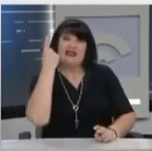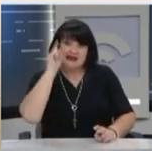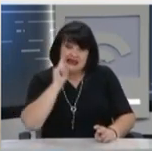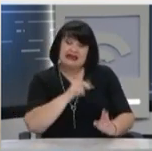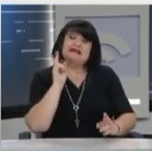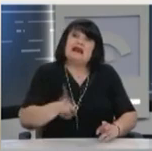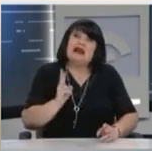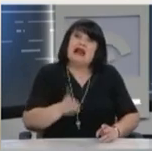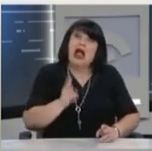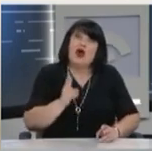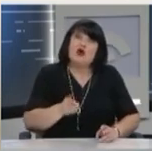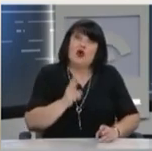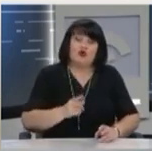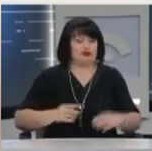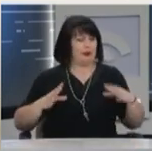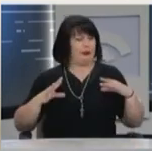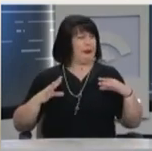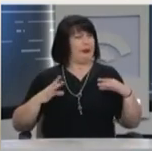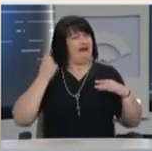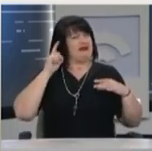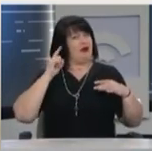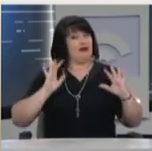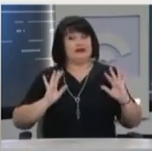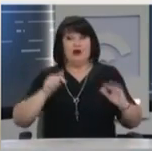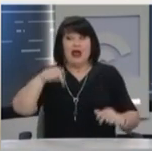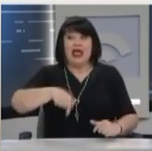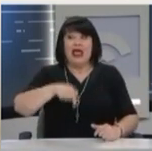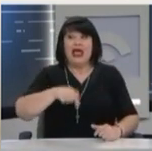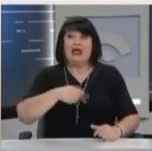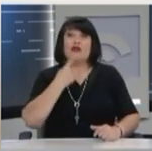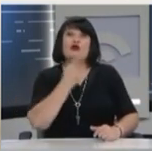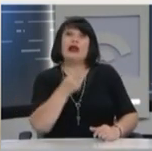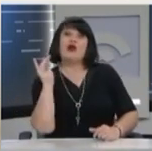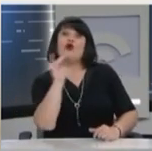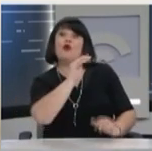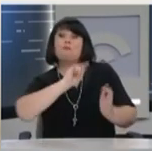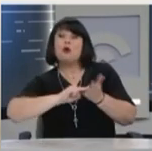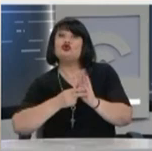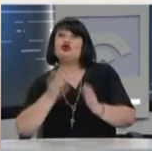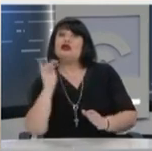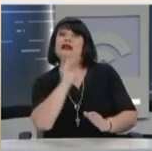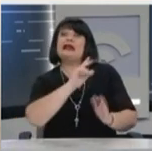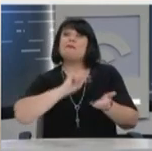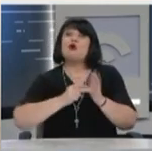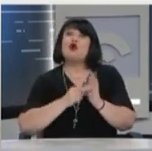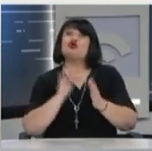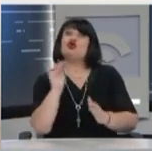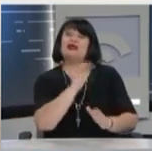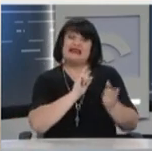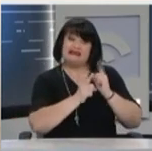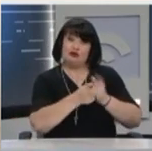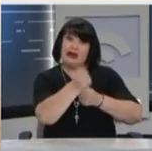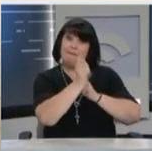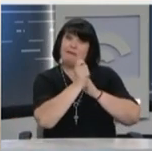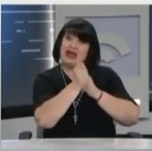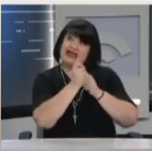ξέρει κάποιος. Κακό είναι να κάνει πως δεν ξέρει αυτό που έρχεται. Εμείς θα είμαστε εδώ για να κρούμε καμπανάκια. Να σας λέμε ότι κάτι δεν πάει καλά. Η